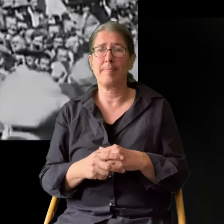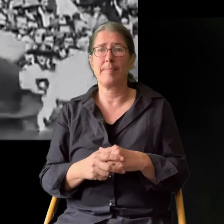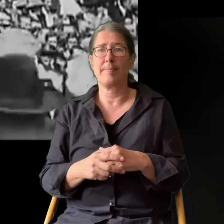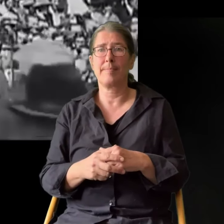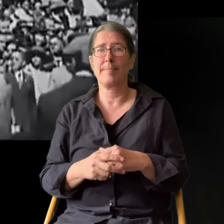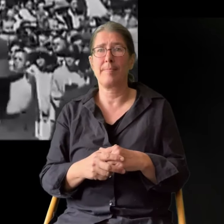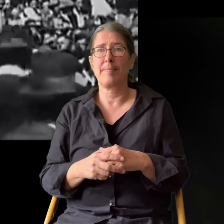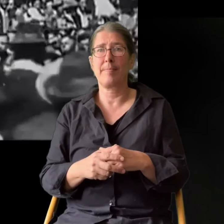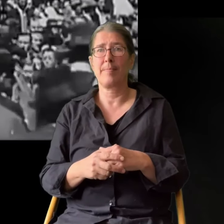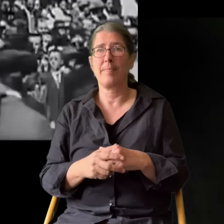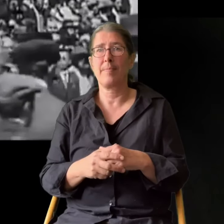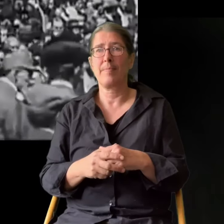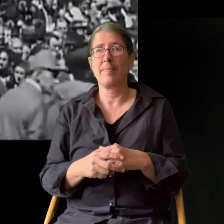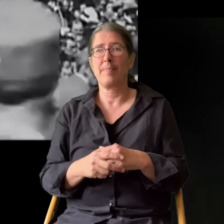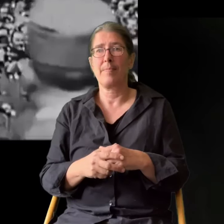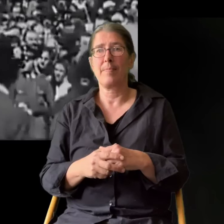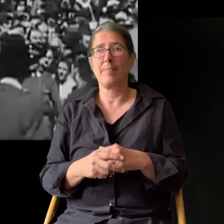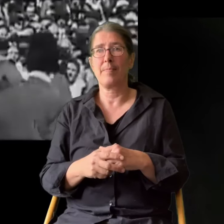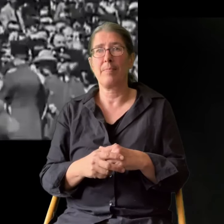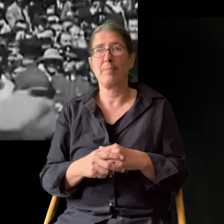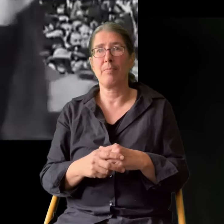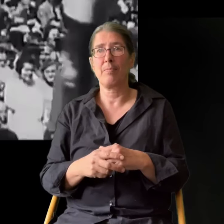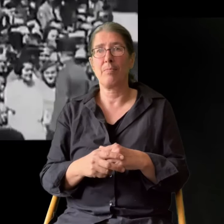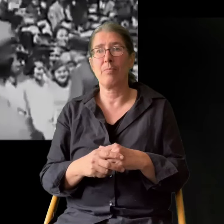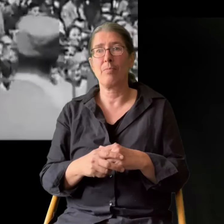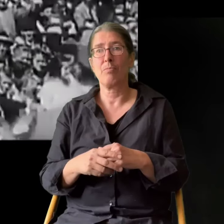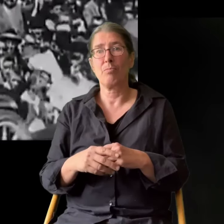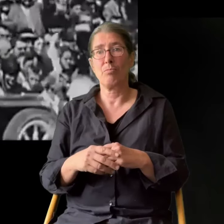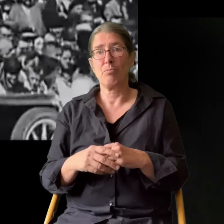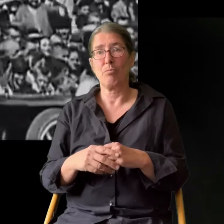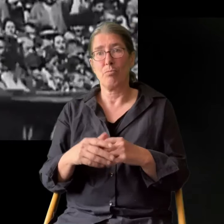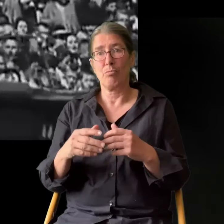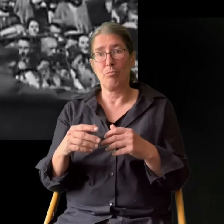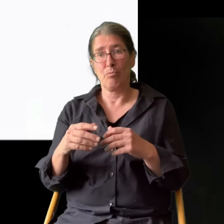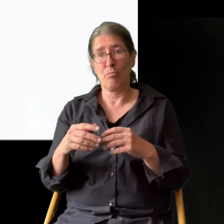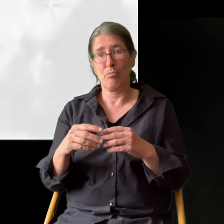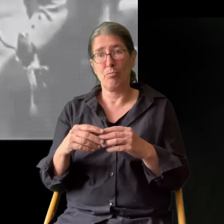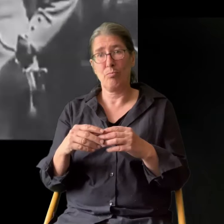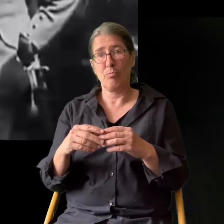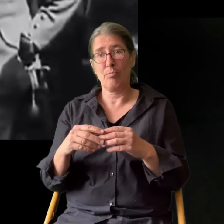1923 und wir unternahmen den ersten Versuch, die Macht im Staat in unsere Hand zu bekommen.